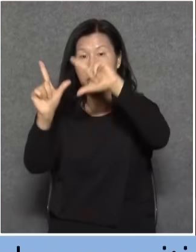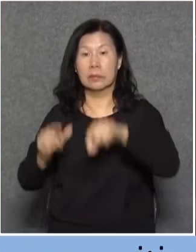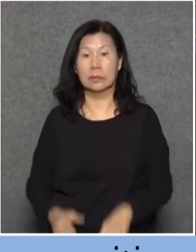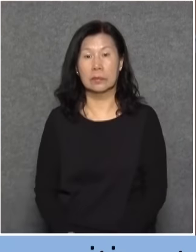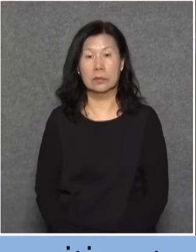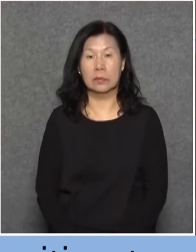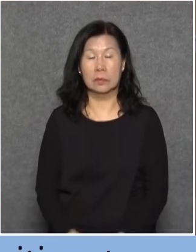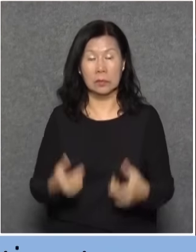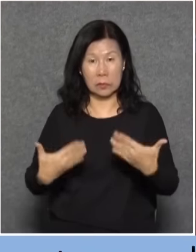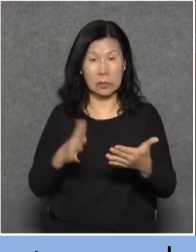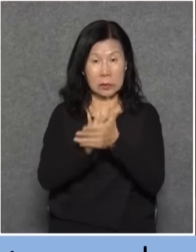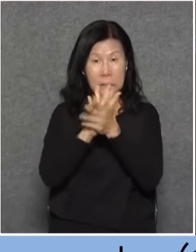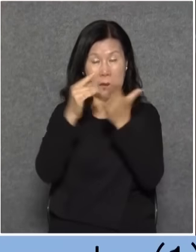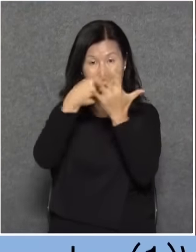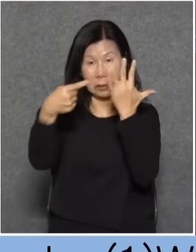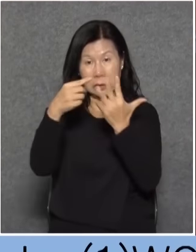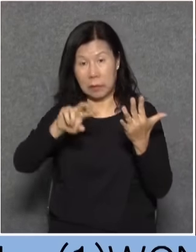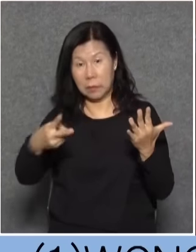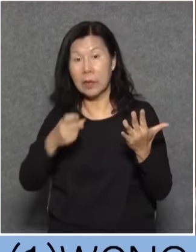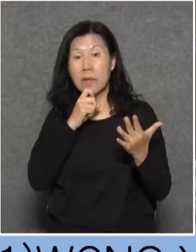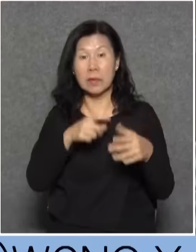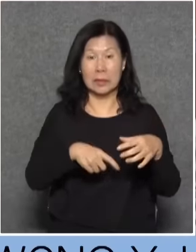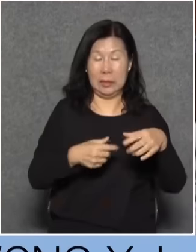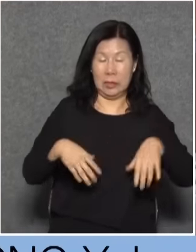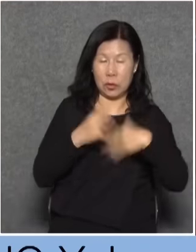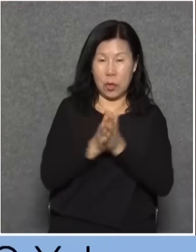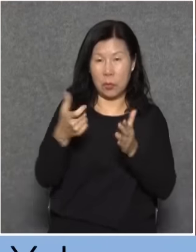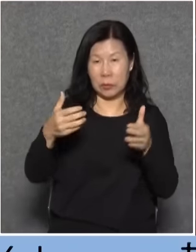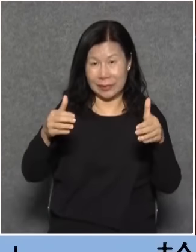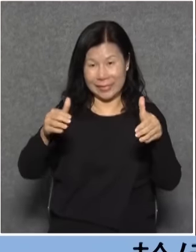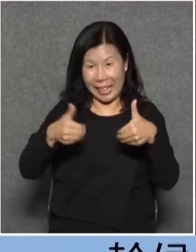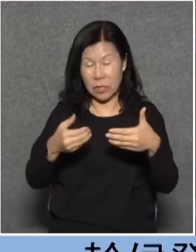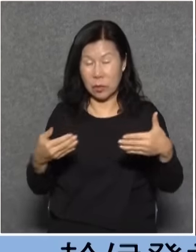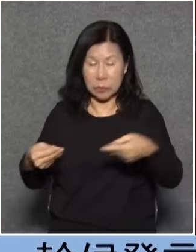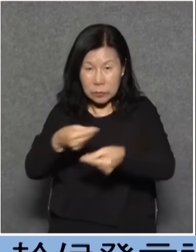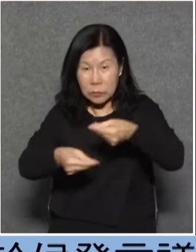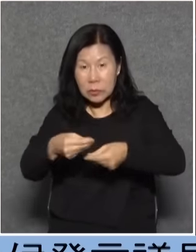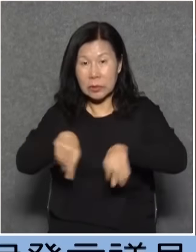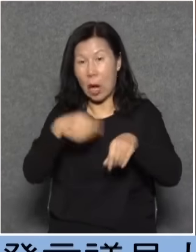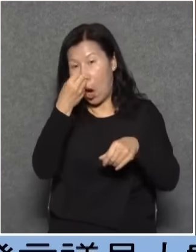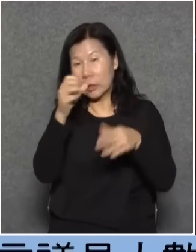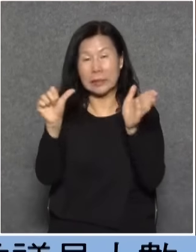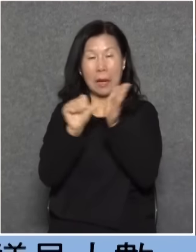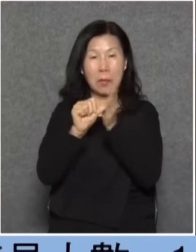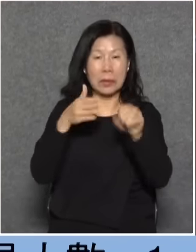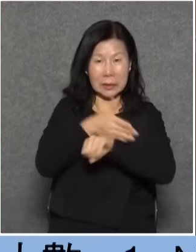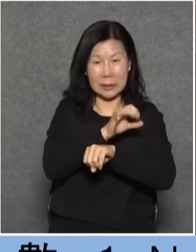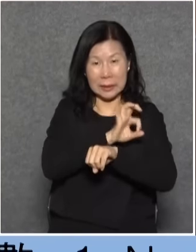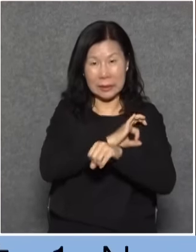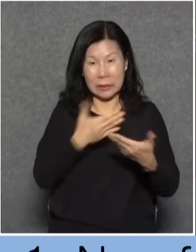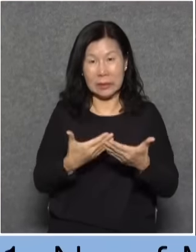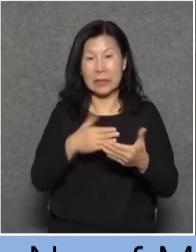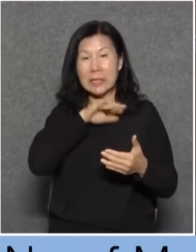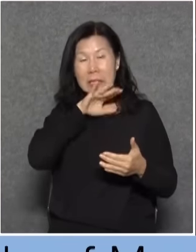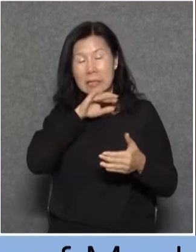资本主义五十年不变，官商勾结利益输送的香港特色资本主义社会，滴漏效应只属虚